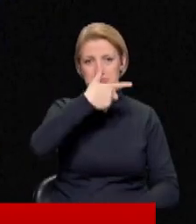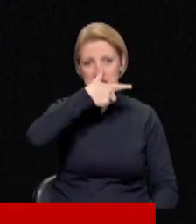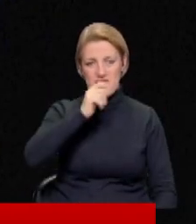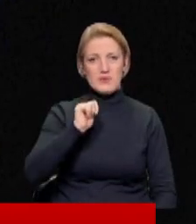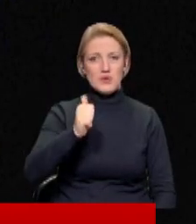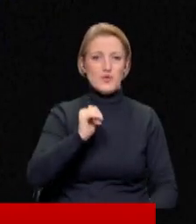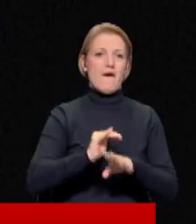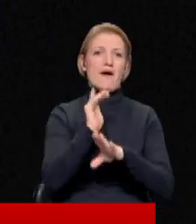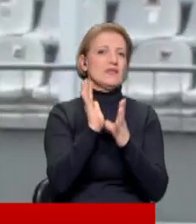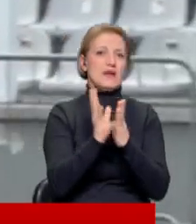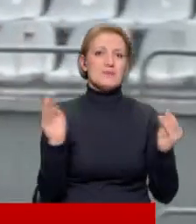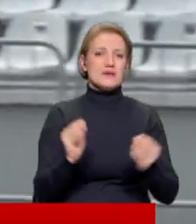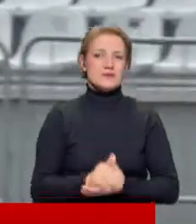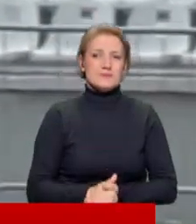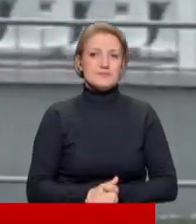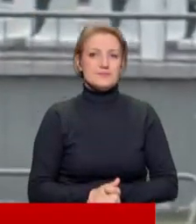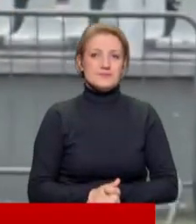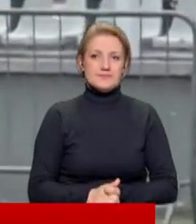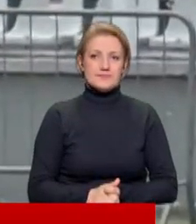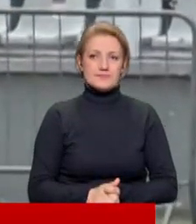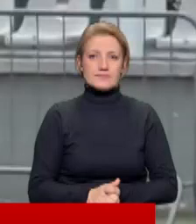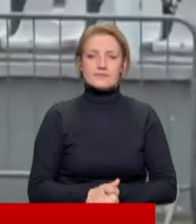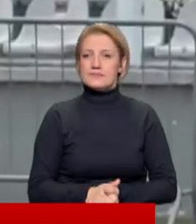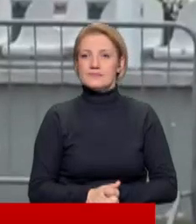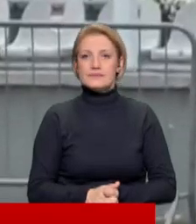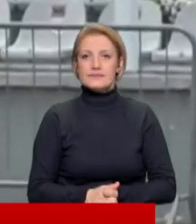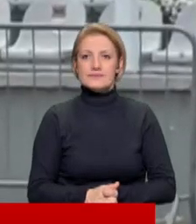günü hayatını kaybetti.